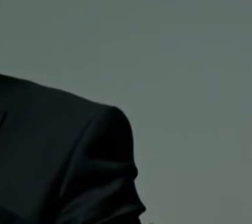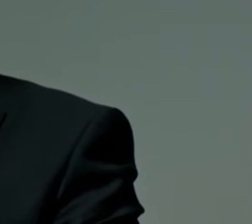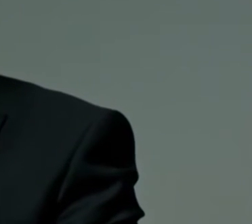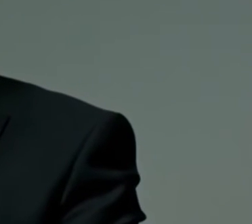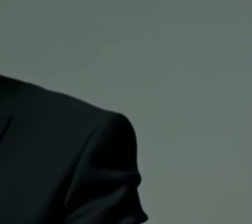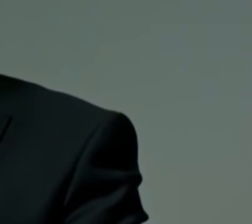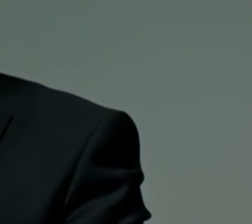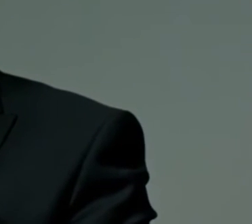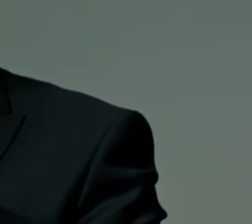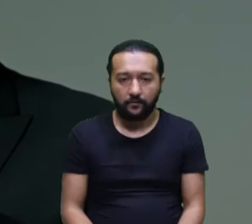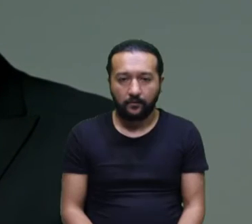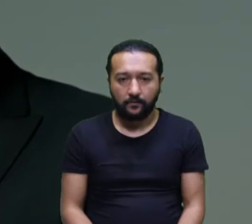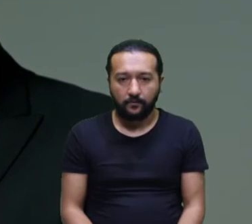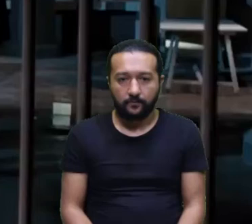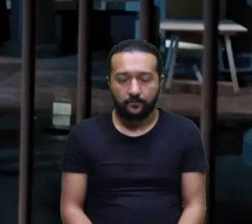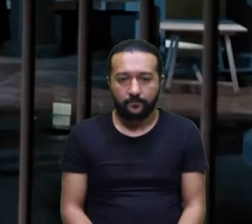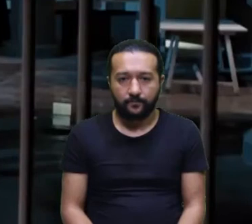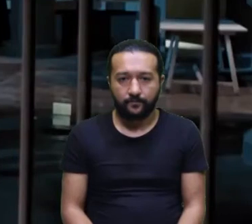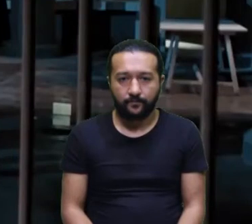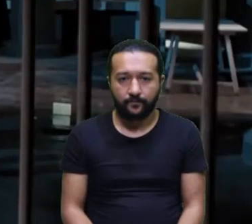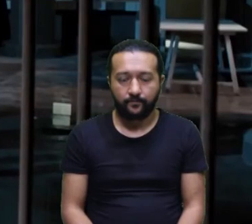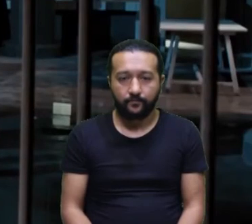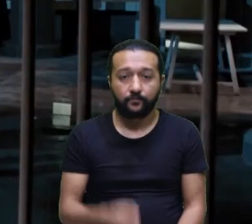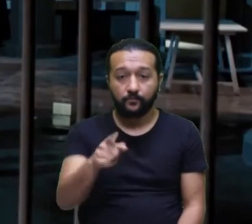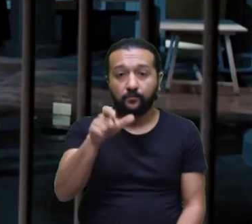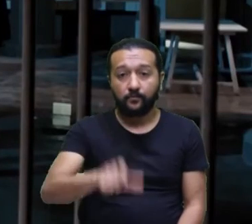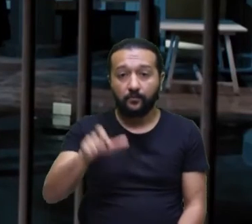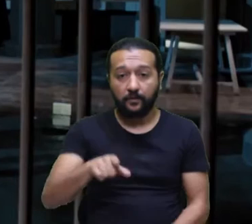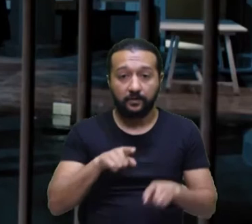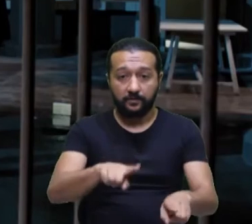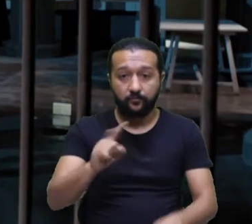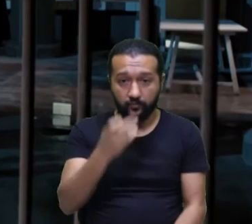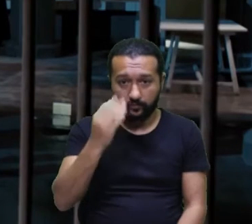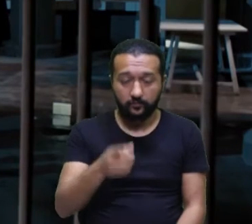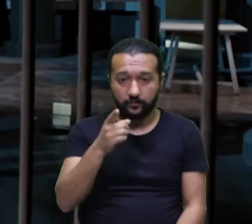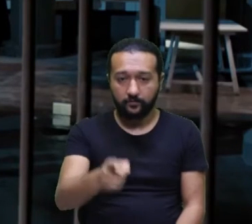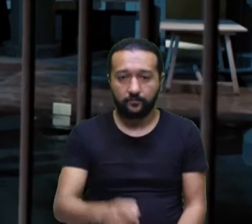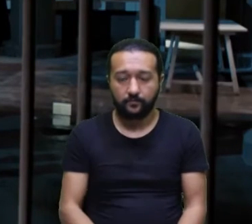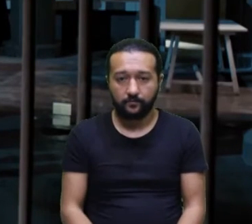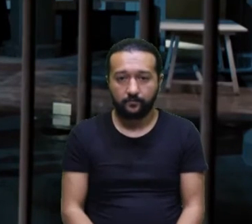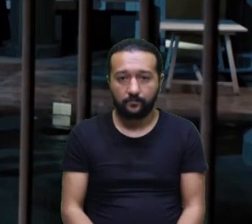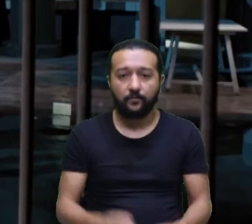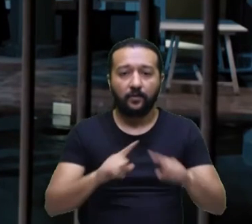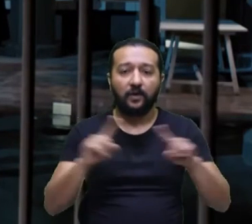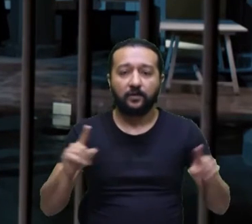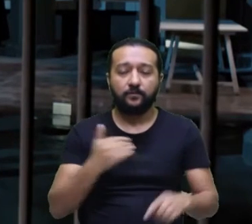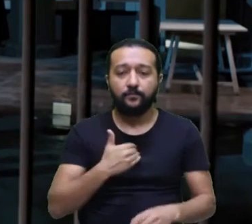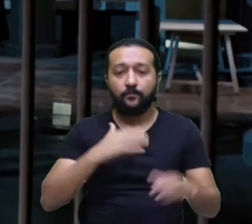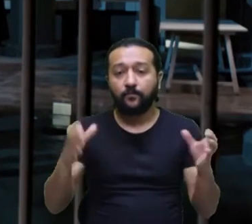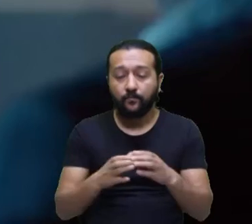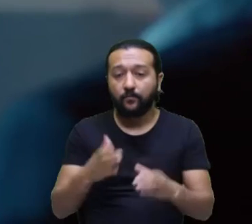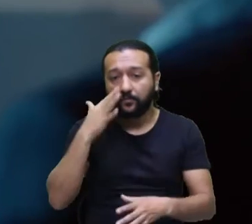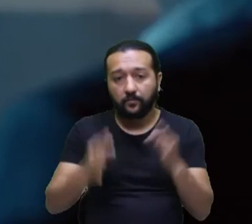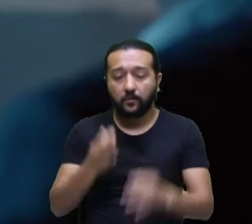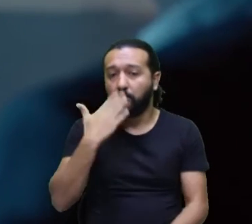diğeriyle gerektiğinde destek verip ipi düzeltiyor. Mültecilerin izini bulabildiniz mi? Hayır. Bizimkileri